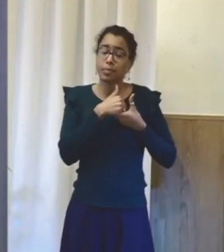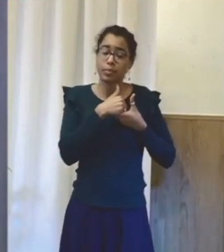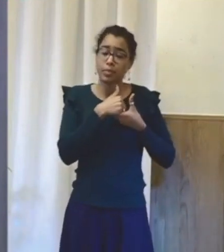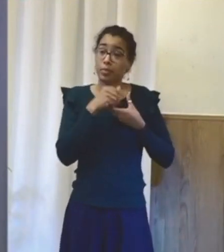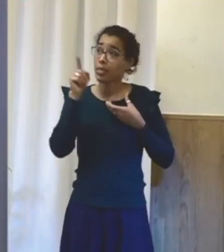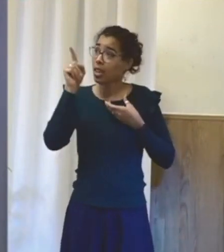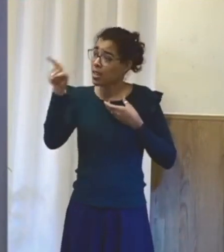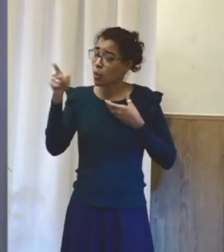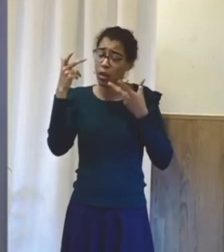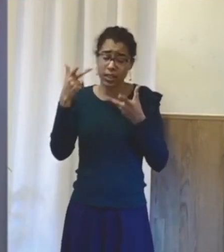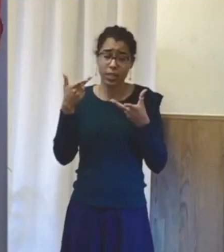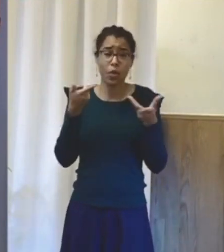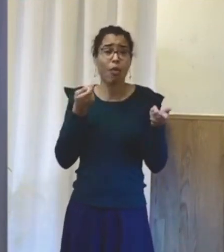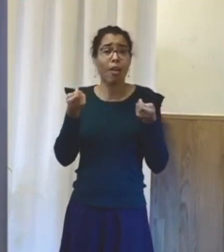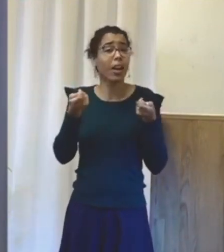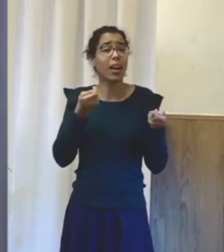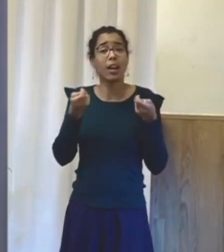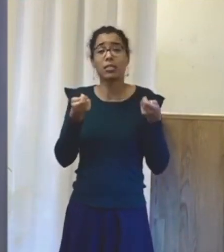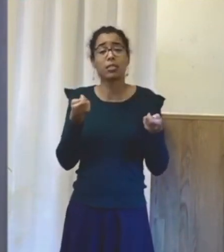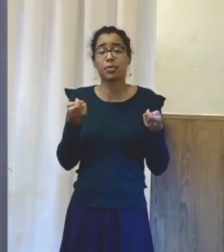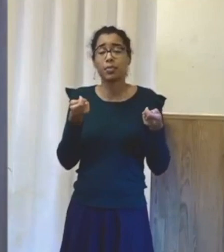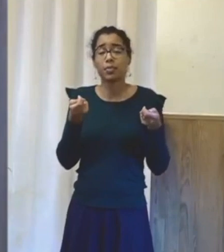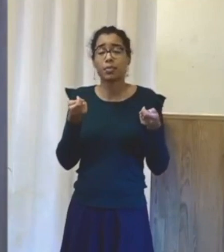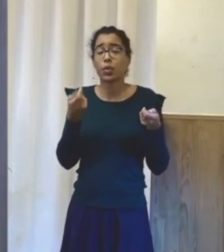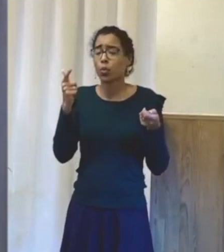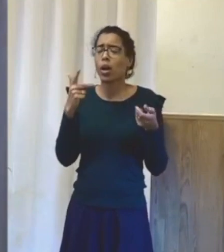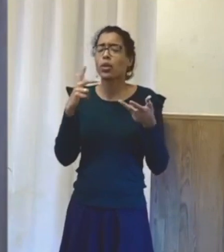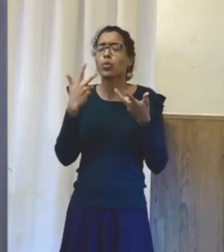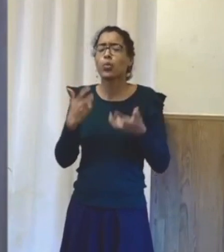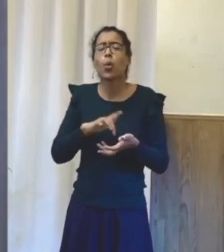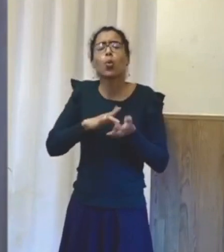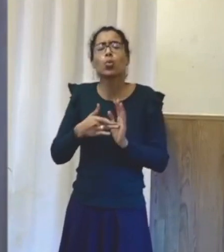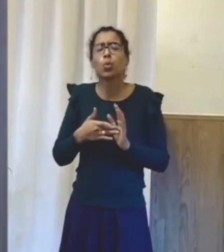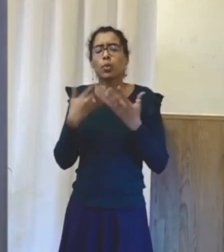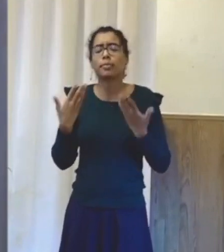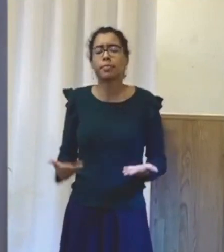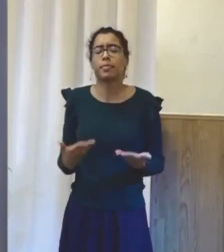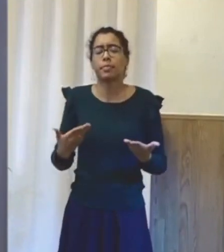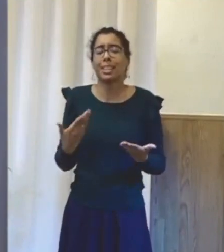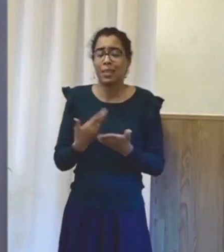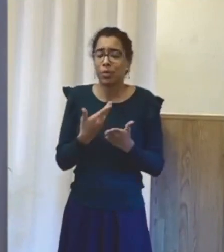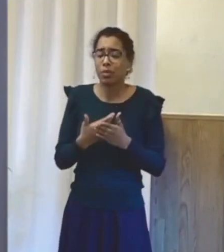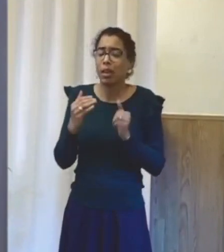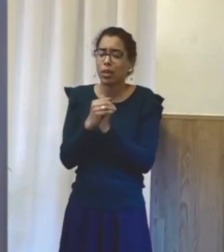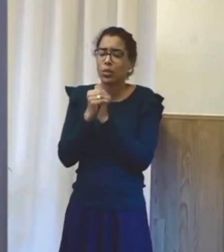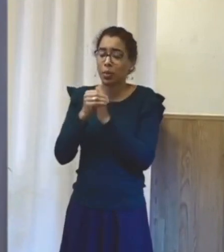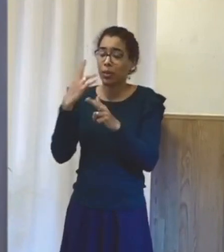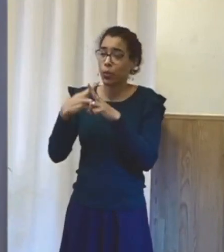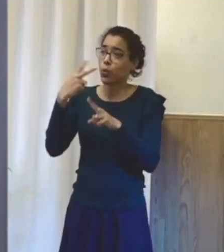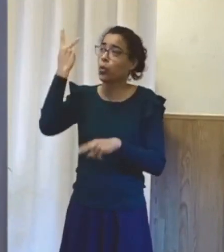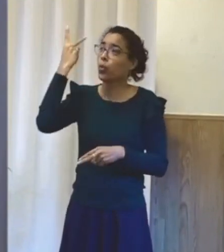veux régner. C'est toi, Seigneur, qui veux toute la place. Et c'est pourquoi je prie en ton